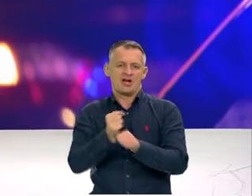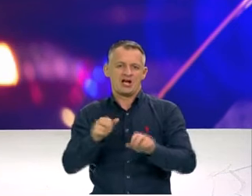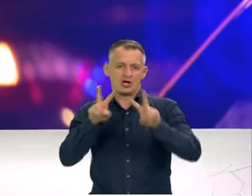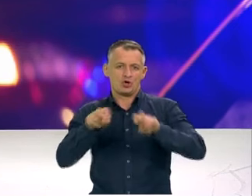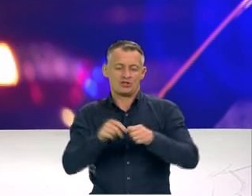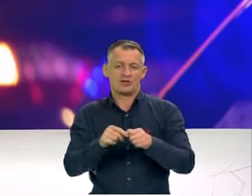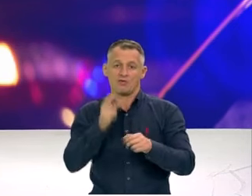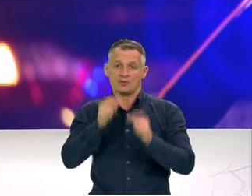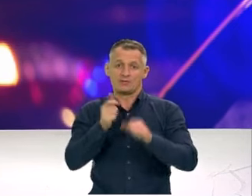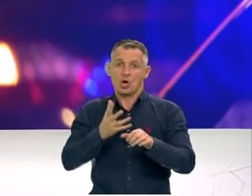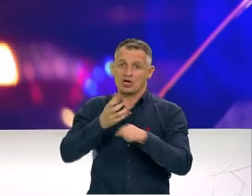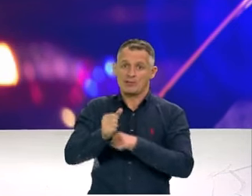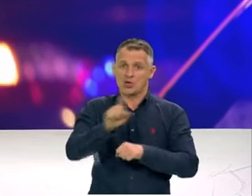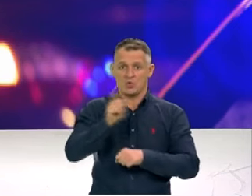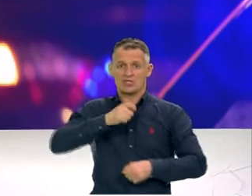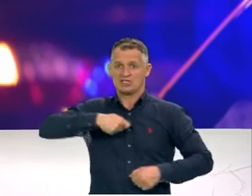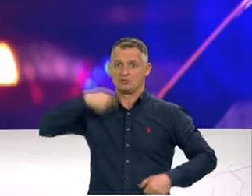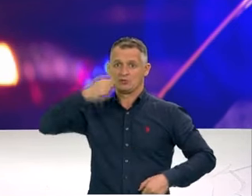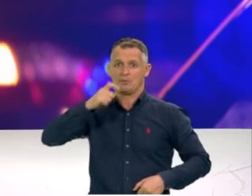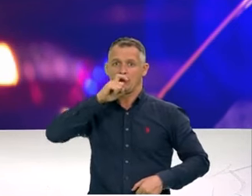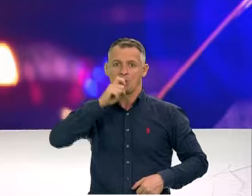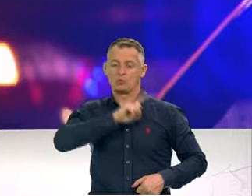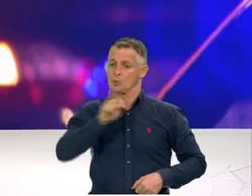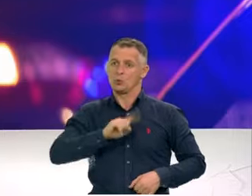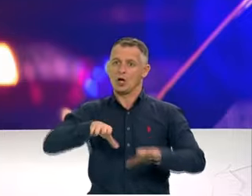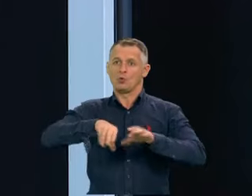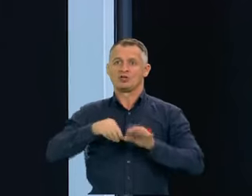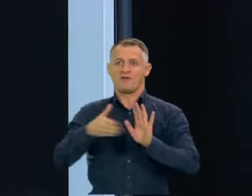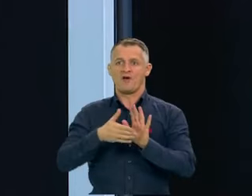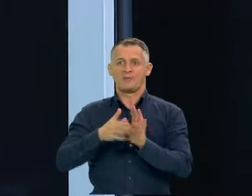nu de o sinucidere bărbatul nu recunoaște de